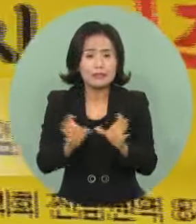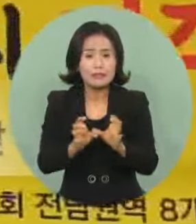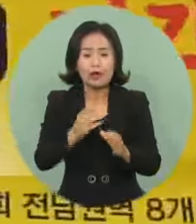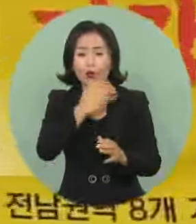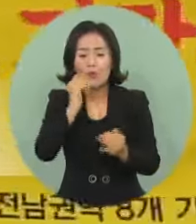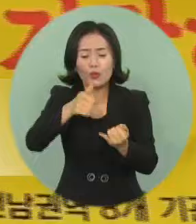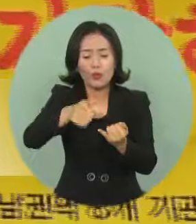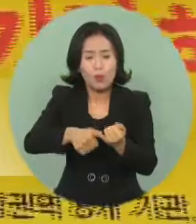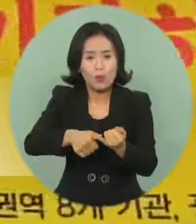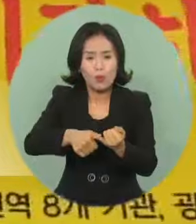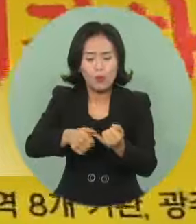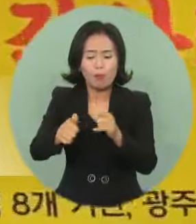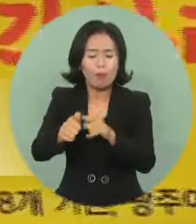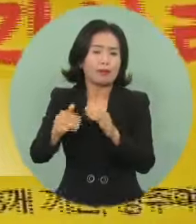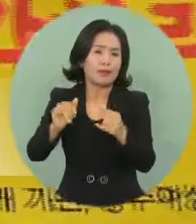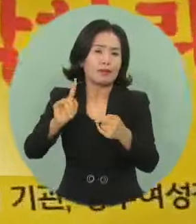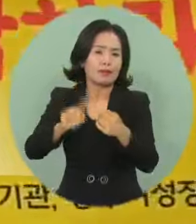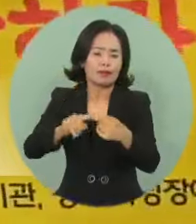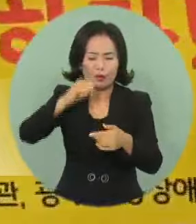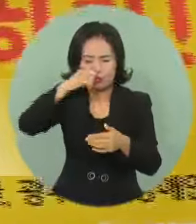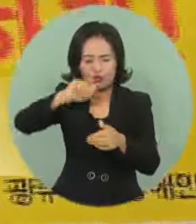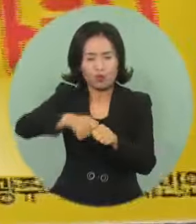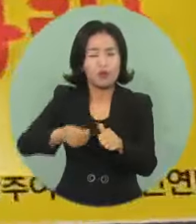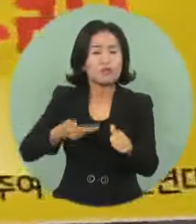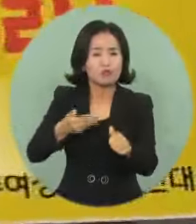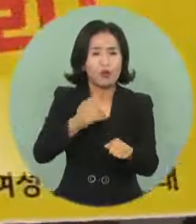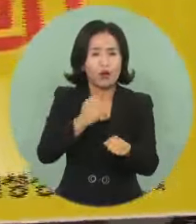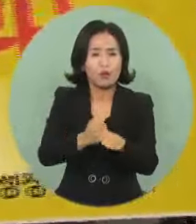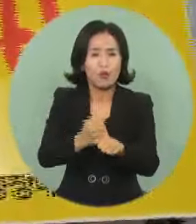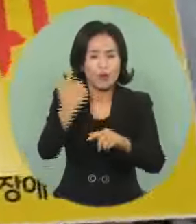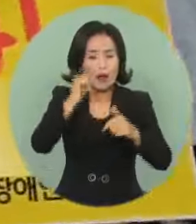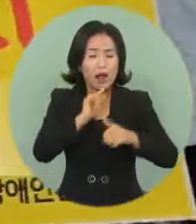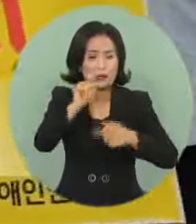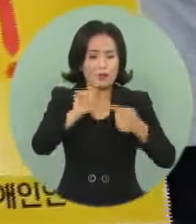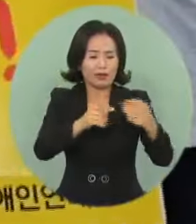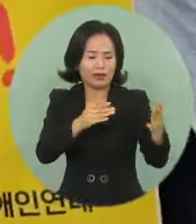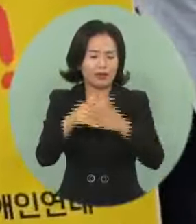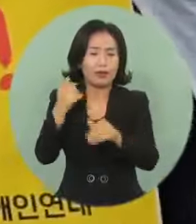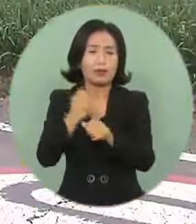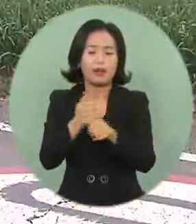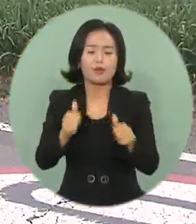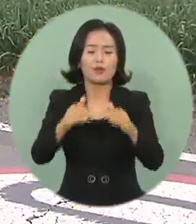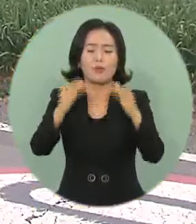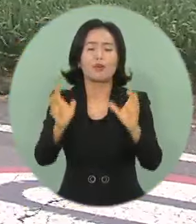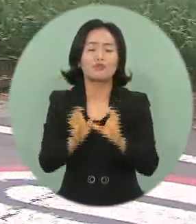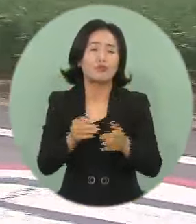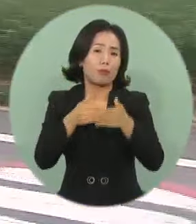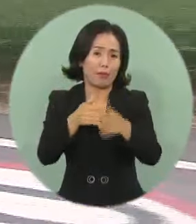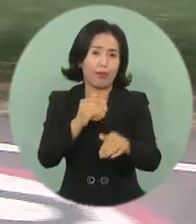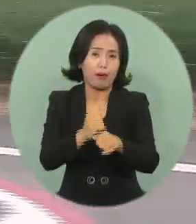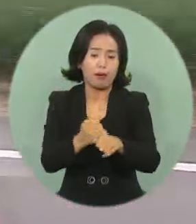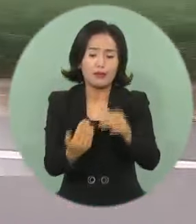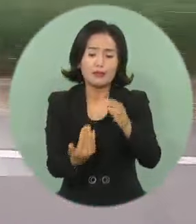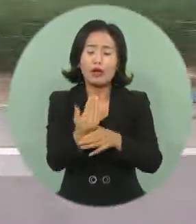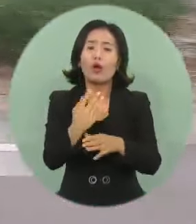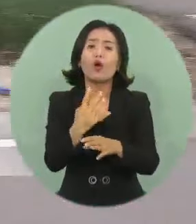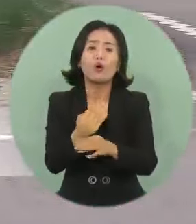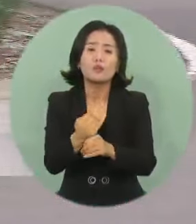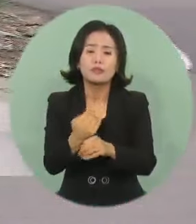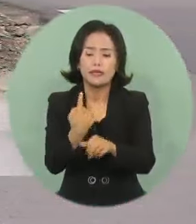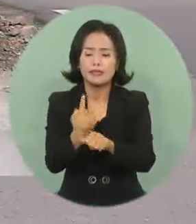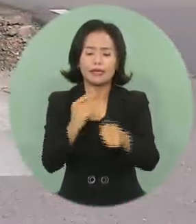사건의 가해자를 엄벌해달라며 피고인의 항소를 기각할 것을 재판부에 촉구했습니다. 사건의 시작은 지난해